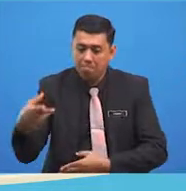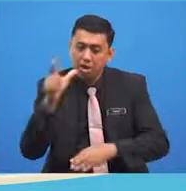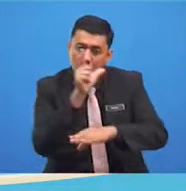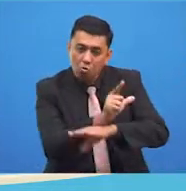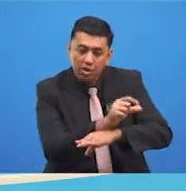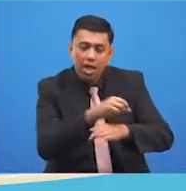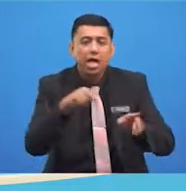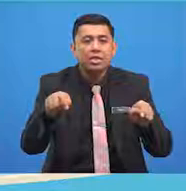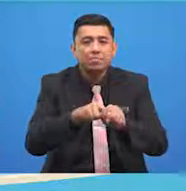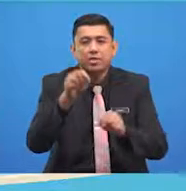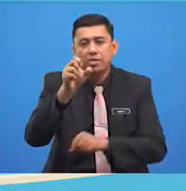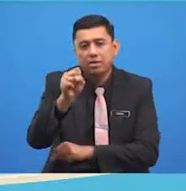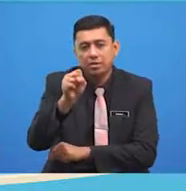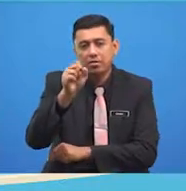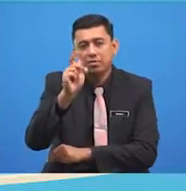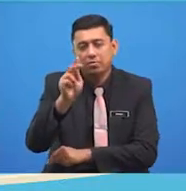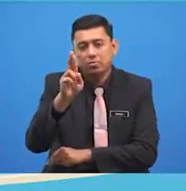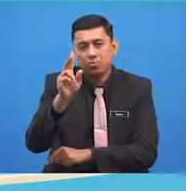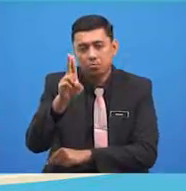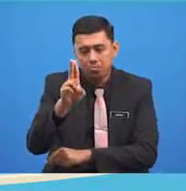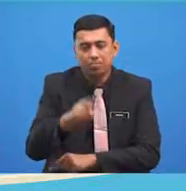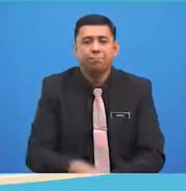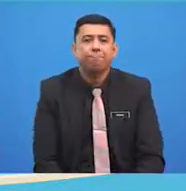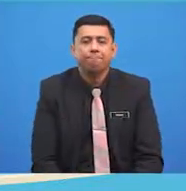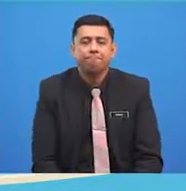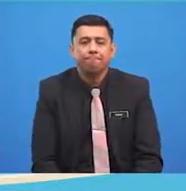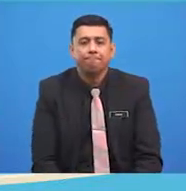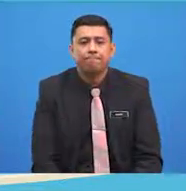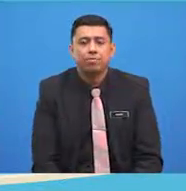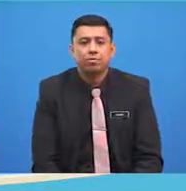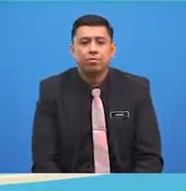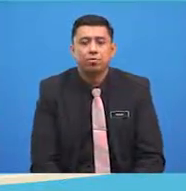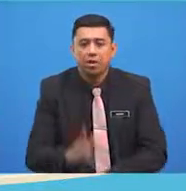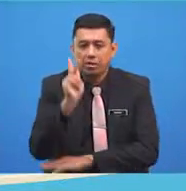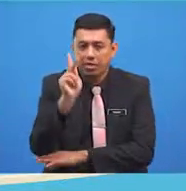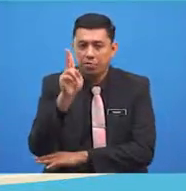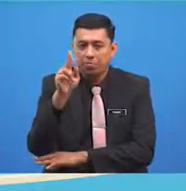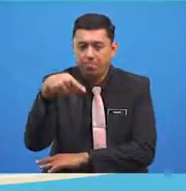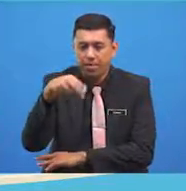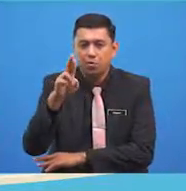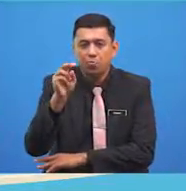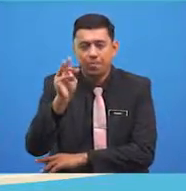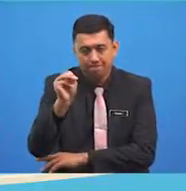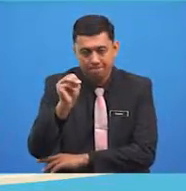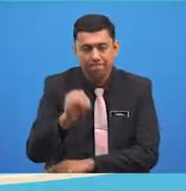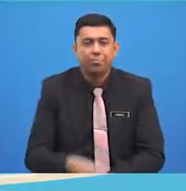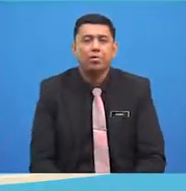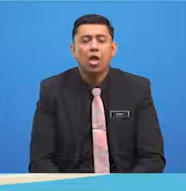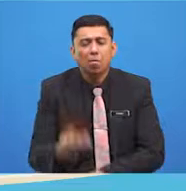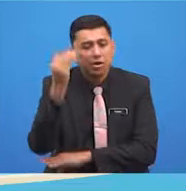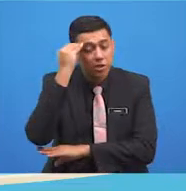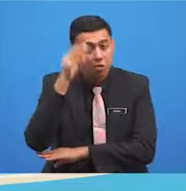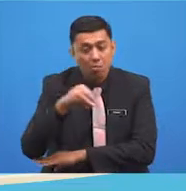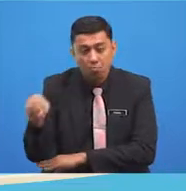skru. Seterusnya, murid-murid, sumber tidak boleh baharu iaitu kuprum. Untuk